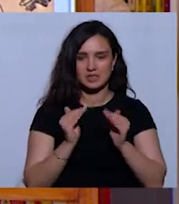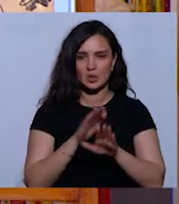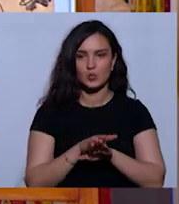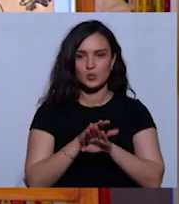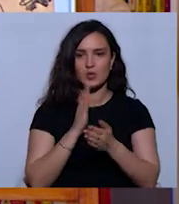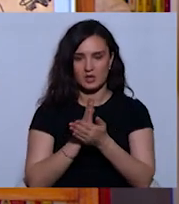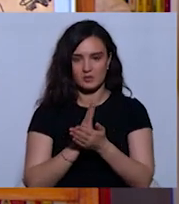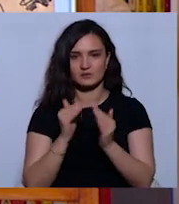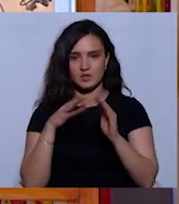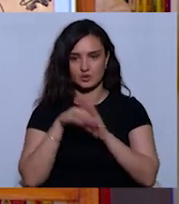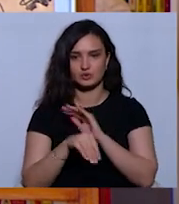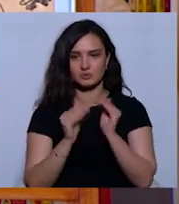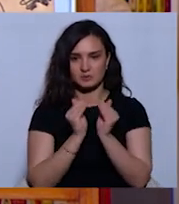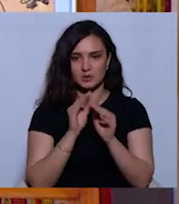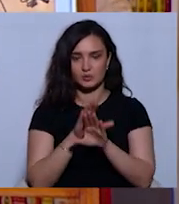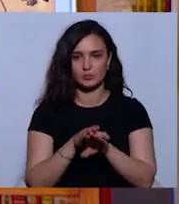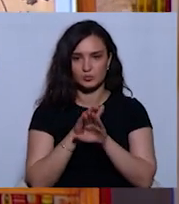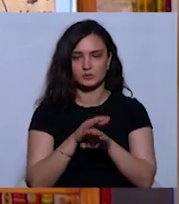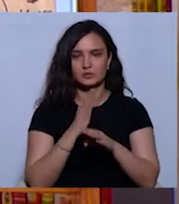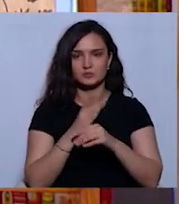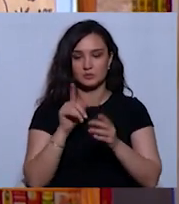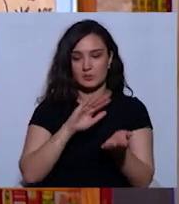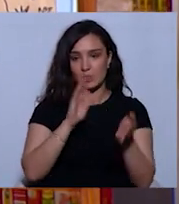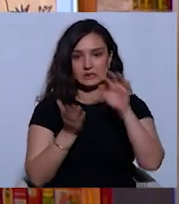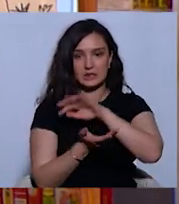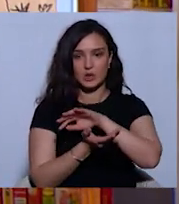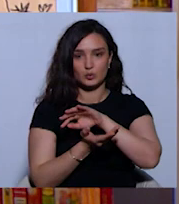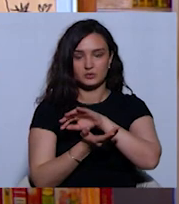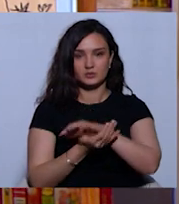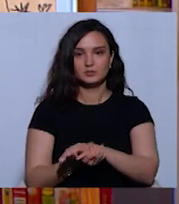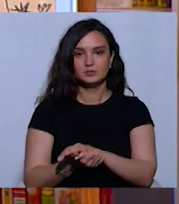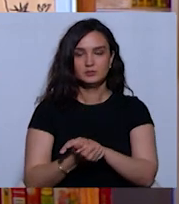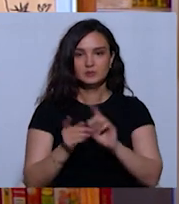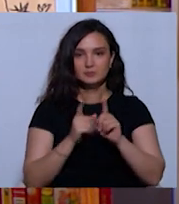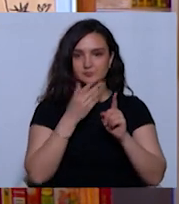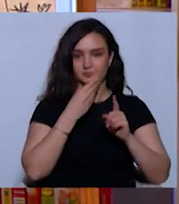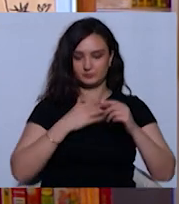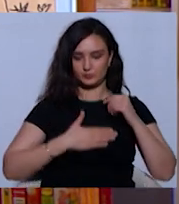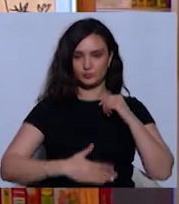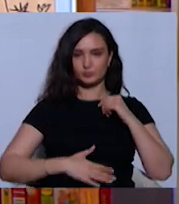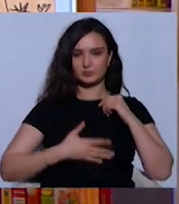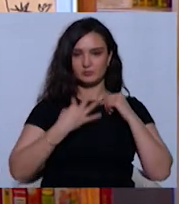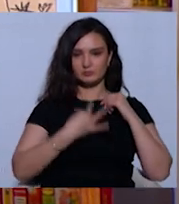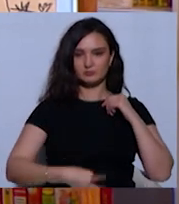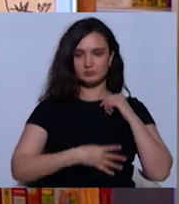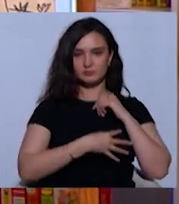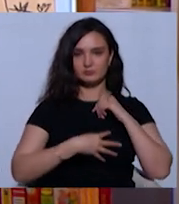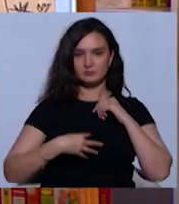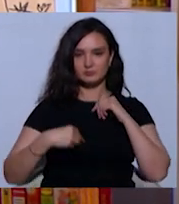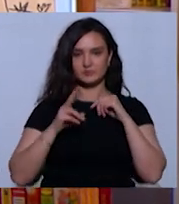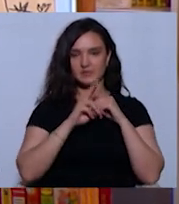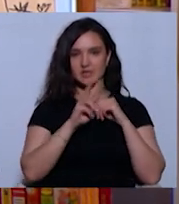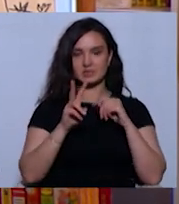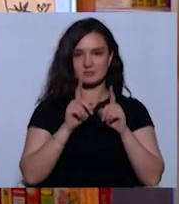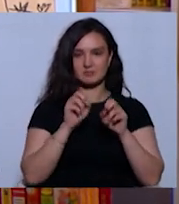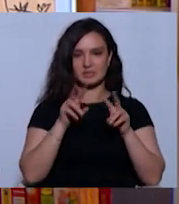ყავთ ხოლმე კუების სახლში, და რომ ამოატრიალოთ ისეთი ლამაზი მუცელი აქვს, აი გეგონება რომ დადგა